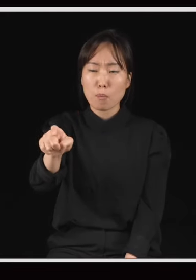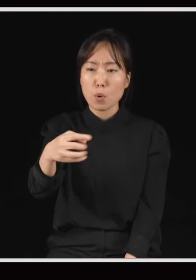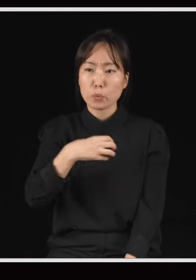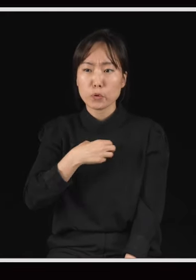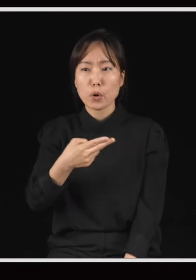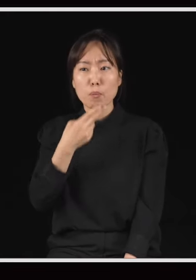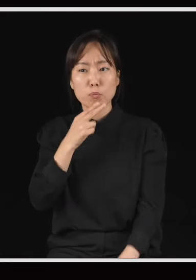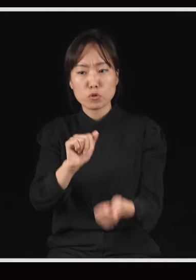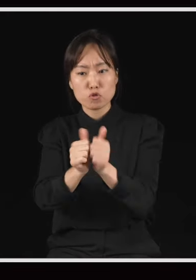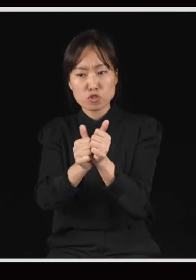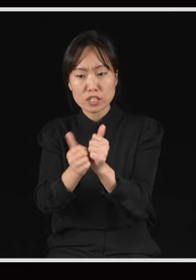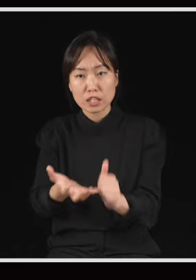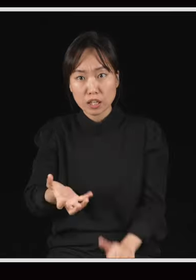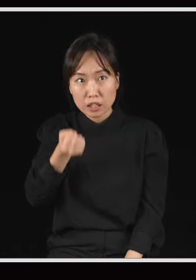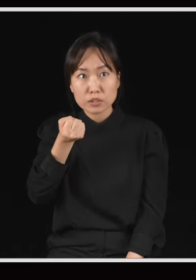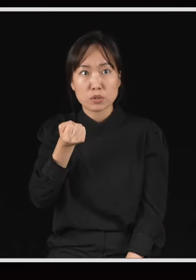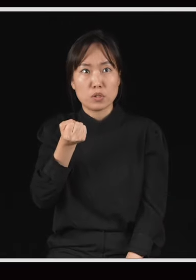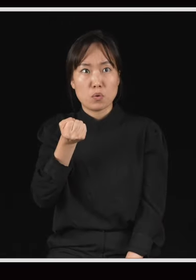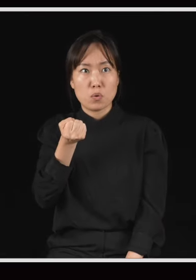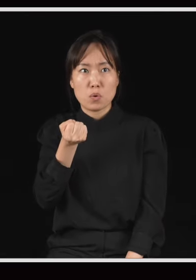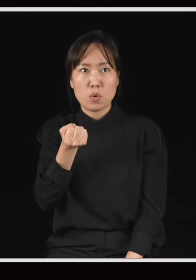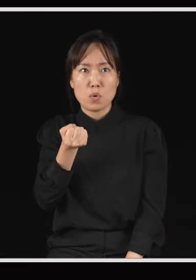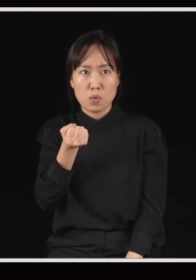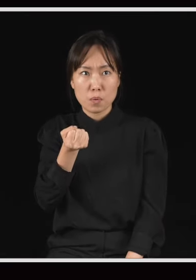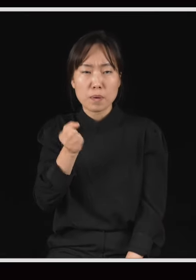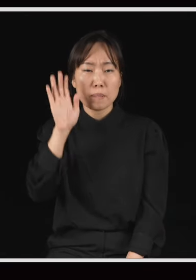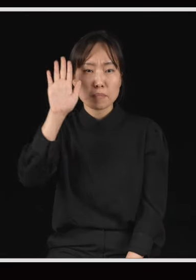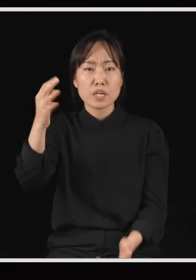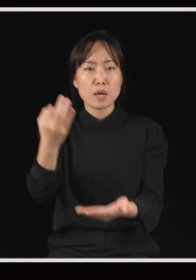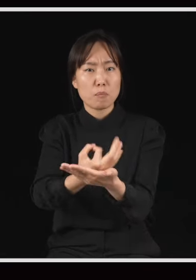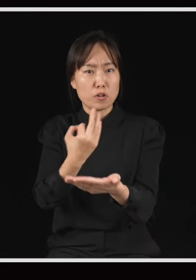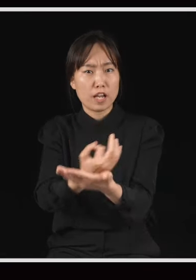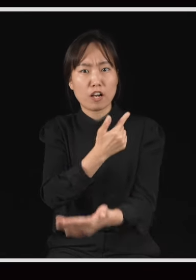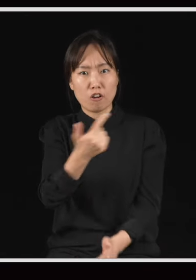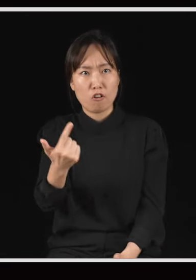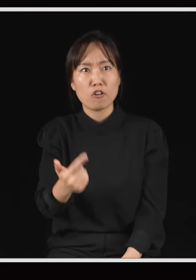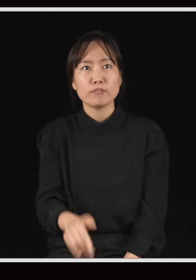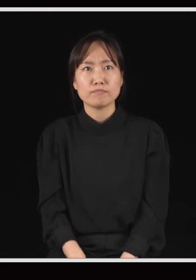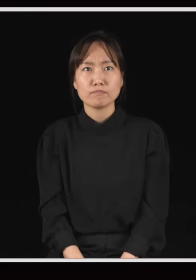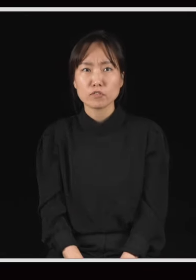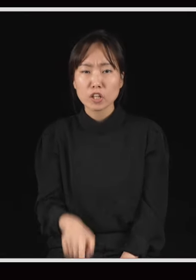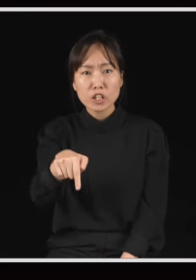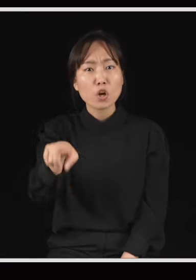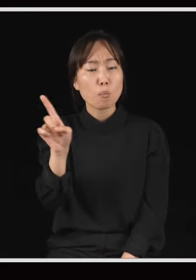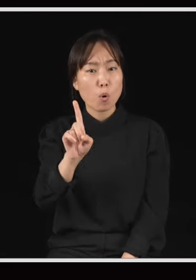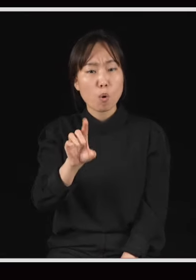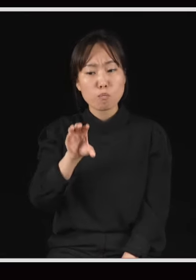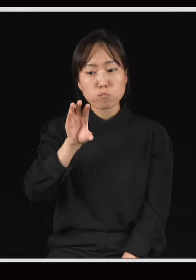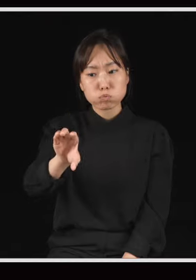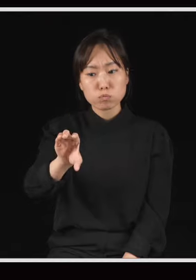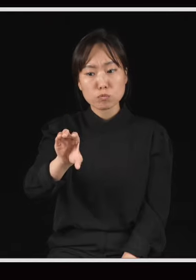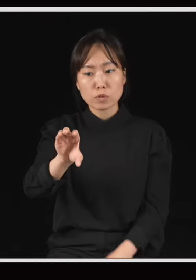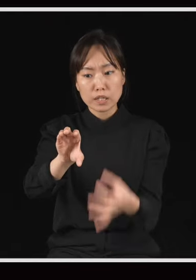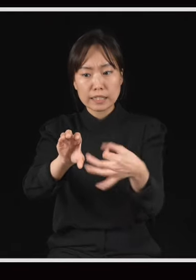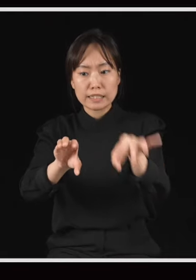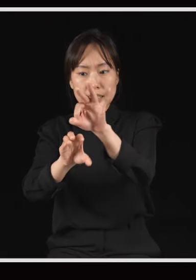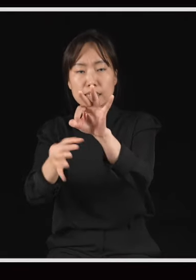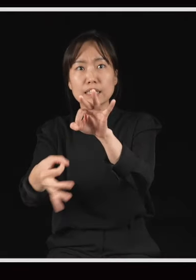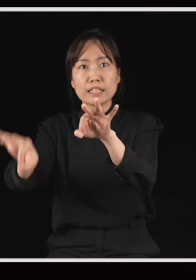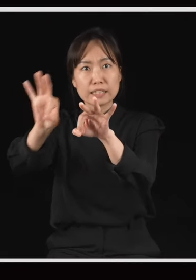때 펀디멘탈이 우수한 기업을 보유하면 나에게 더 큰 수익을 줄 수 있는 거죠. 그러니까 어떻게 보면 큰 복리